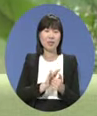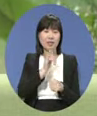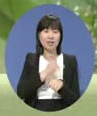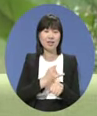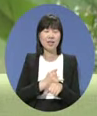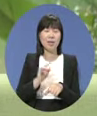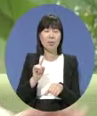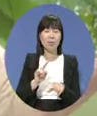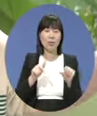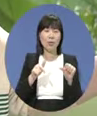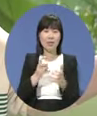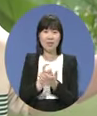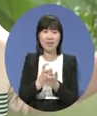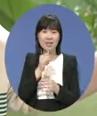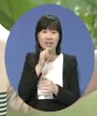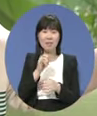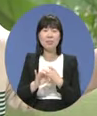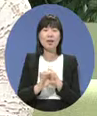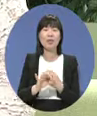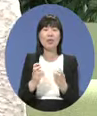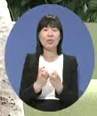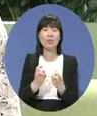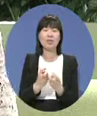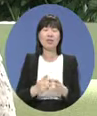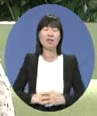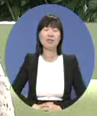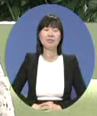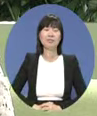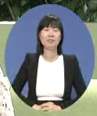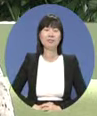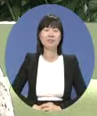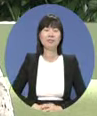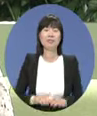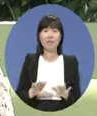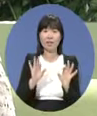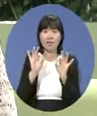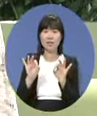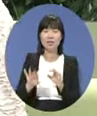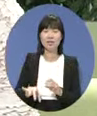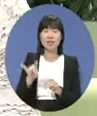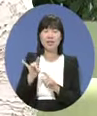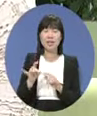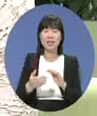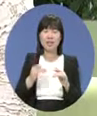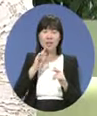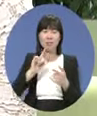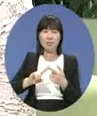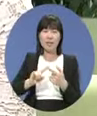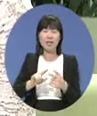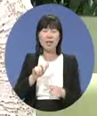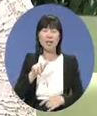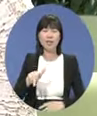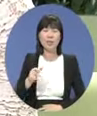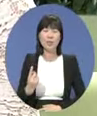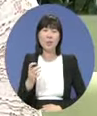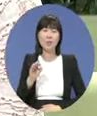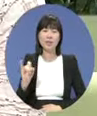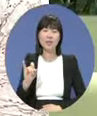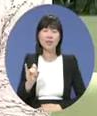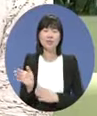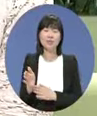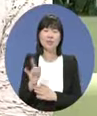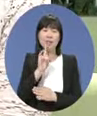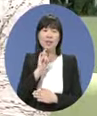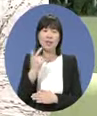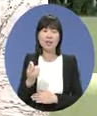있는 무슨 네네. 5개명, 뭐 개명이 있다면 어떤 것들이 있는지 좀 하나씩 좀 살펴보도록 네네. 할까요? 지금 보면은요, 일단은 아까 제가 코이 물고기 말씀을 좀 드렸죠. 네.